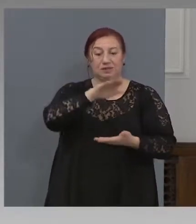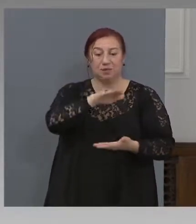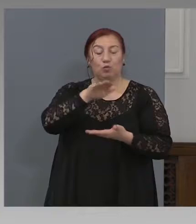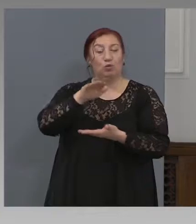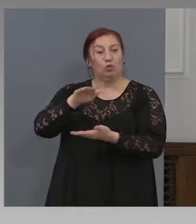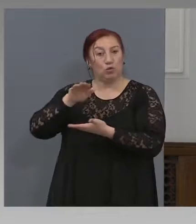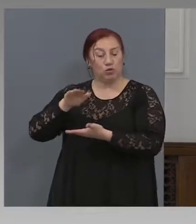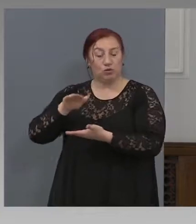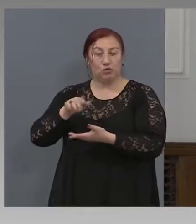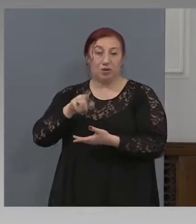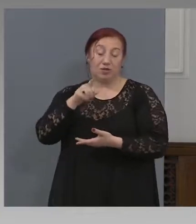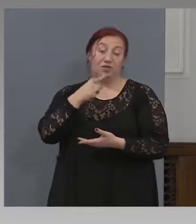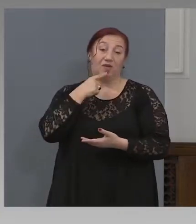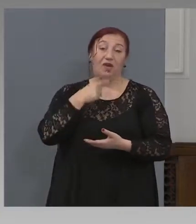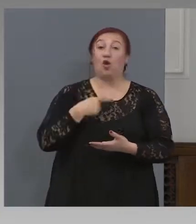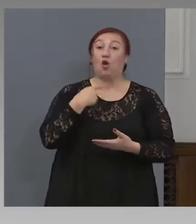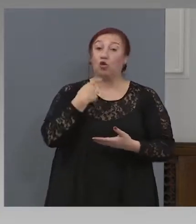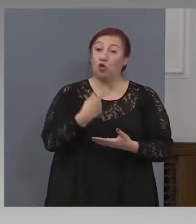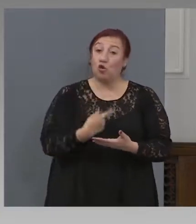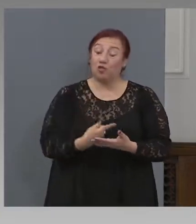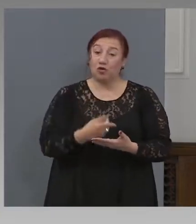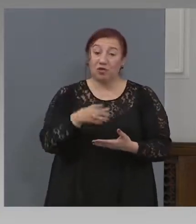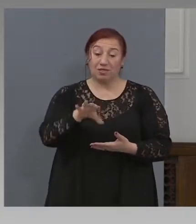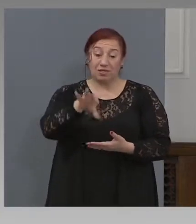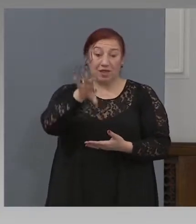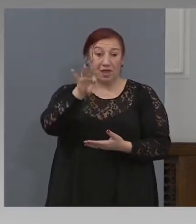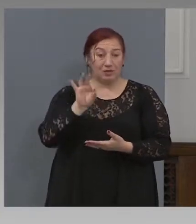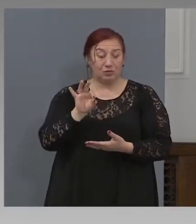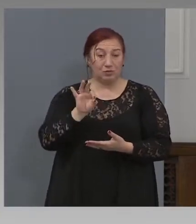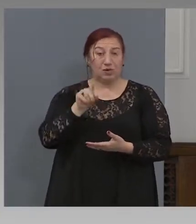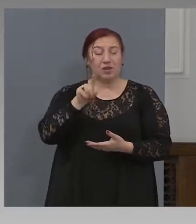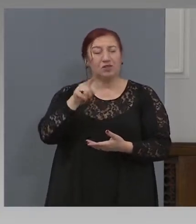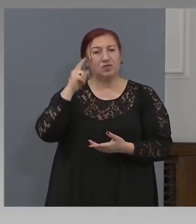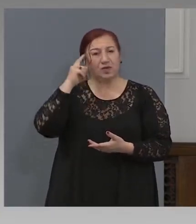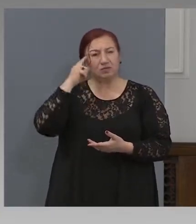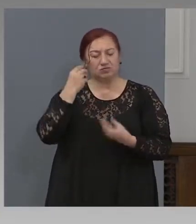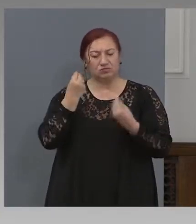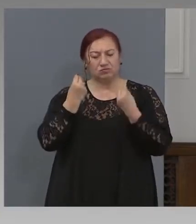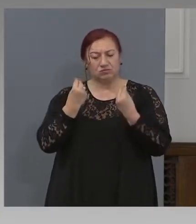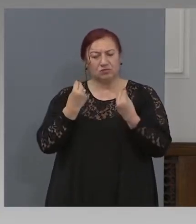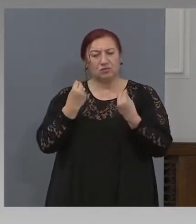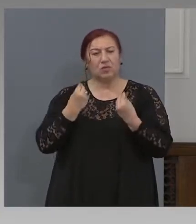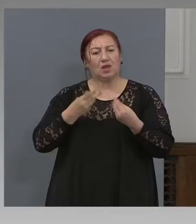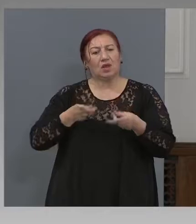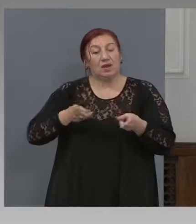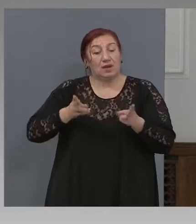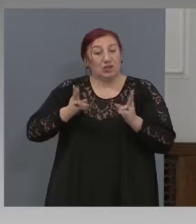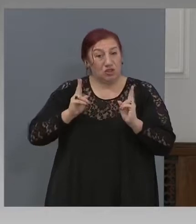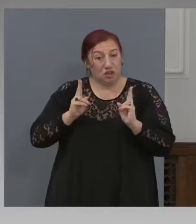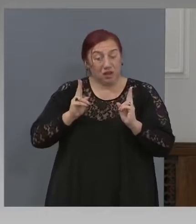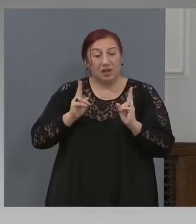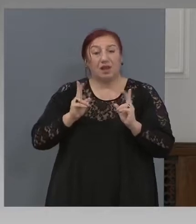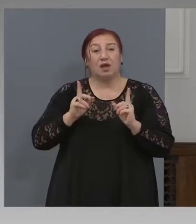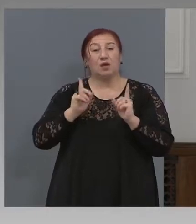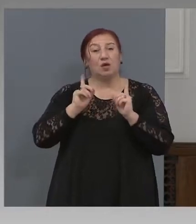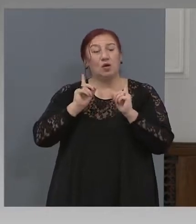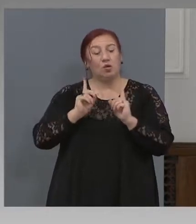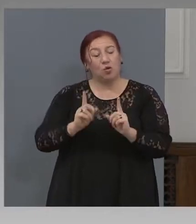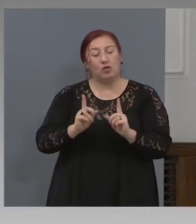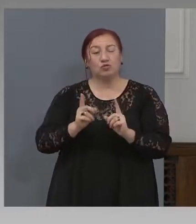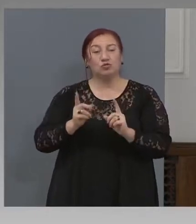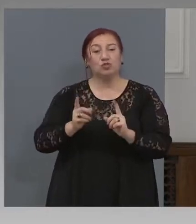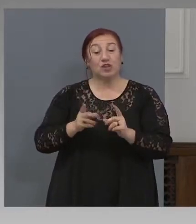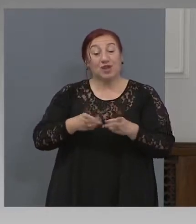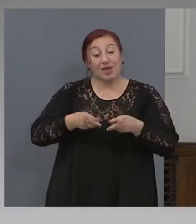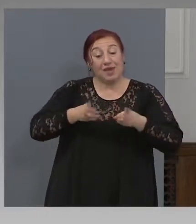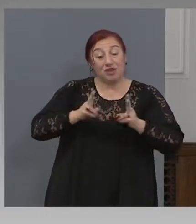Това е отговорният избор и това е мъдрото решение, което разрешава проблемите